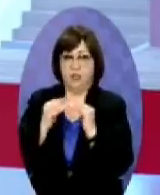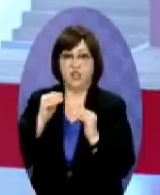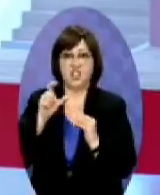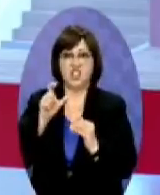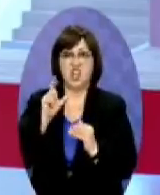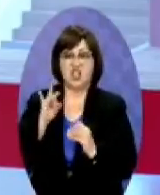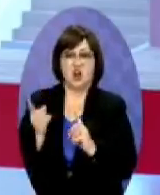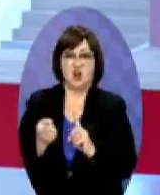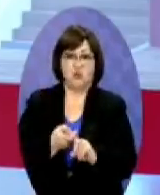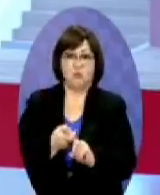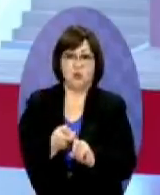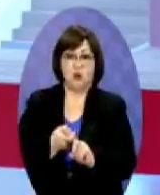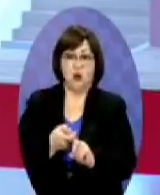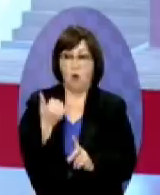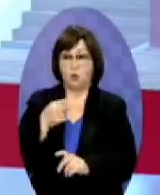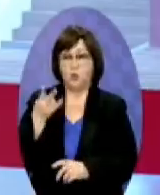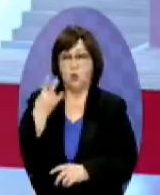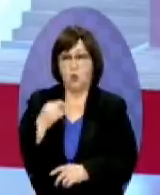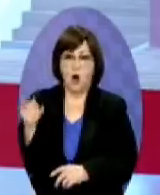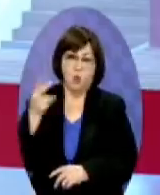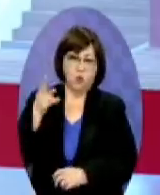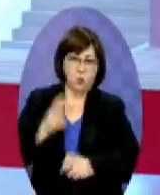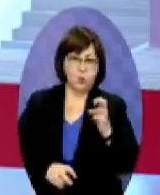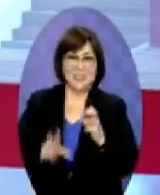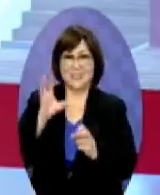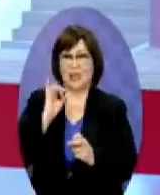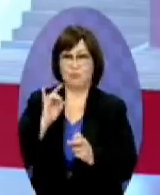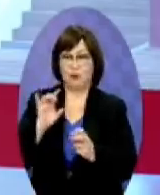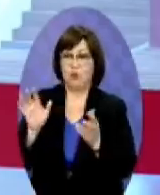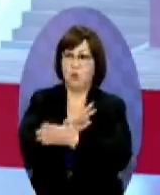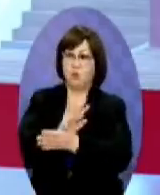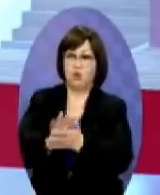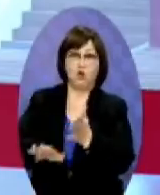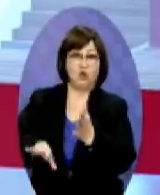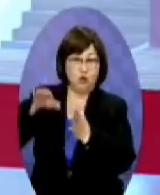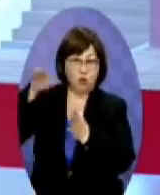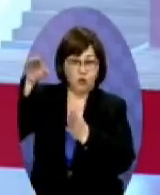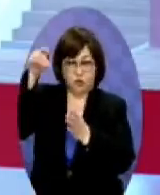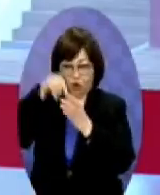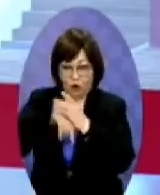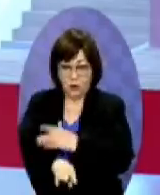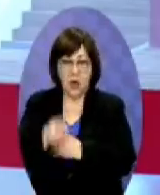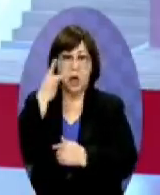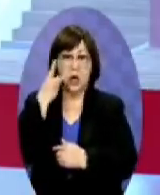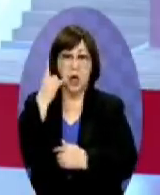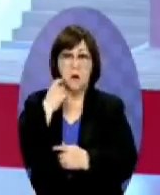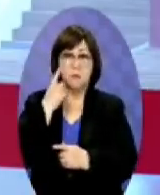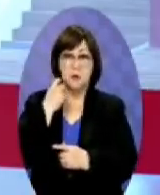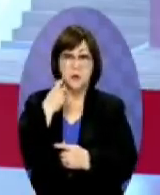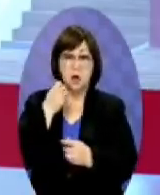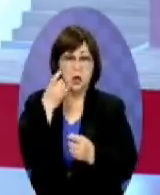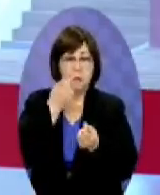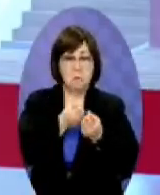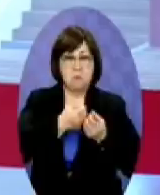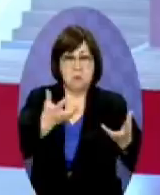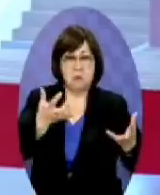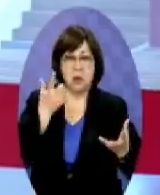боллоо. Уул уурхай хүнд үйлдвэрийн салбар хөгжих тусам тэнд ажиллах хүйсийн тэгш байдлыг хангах боломж